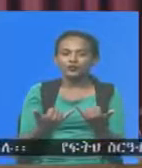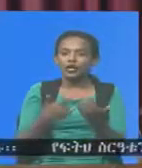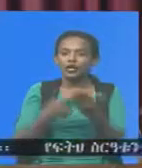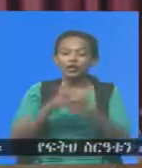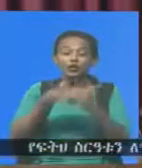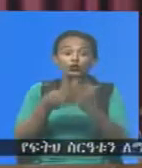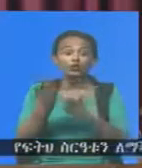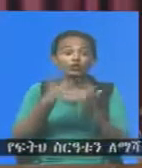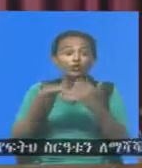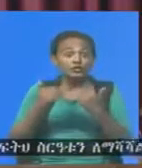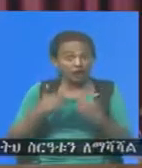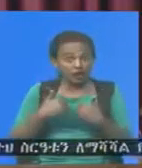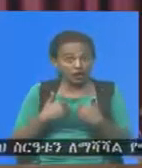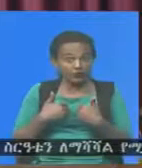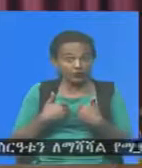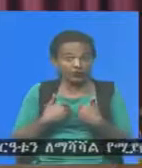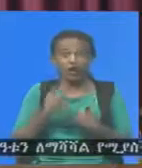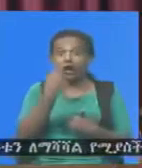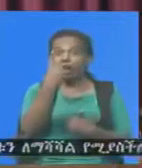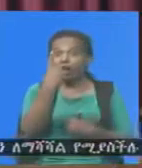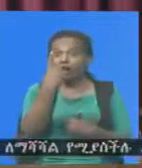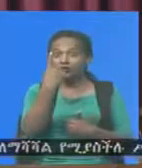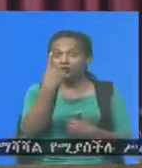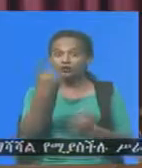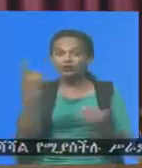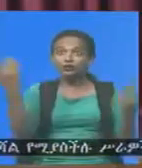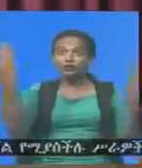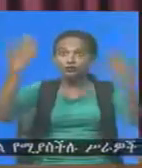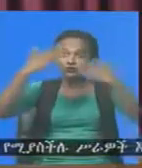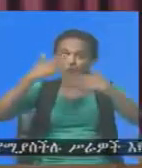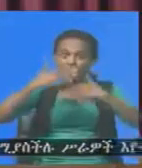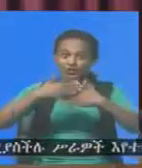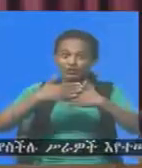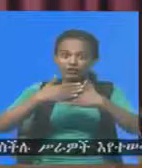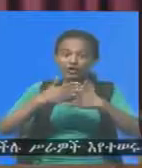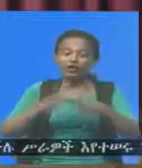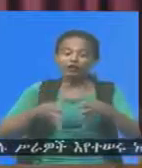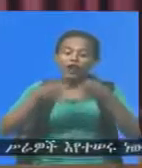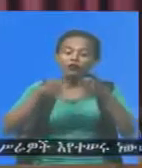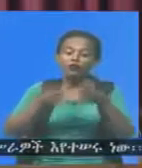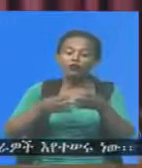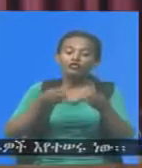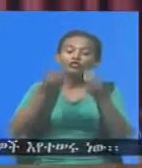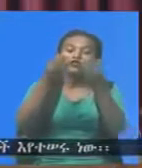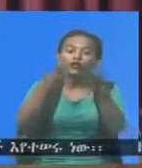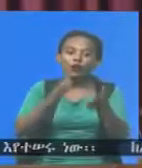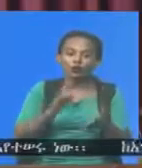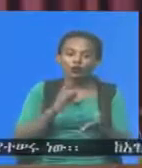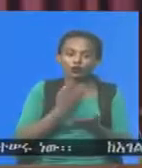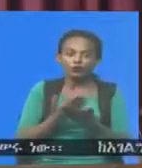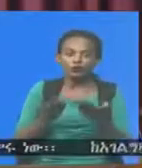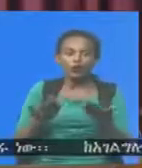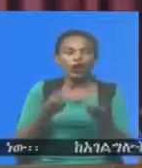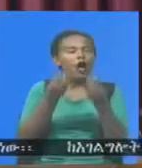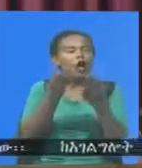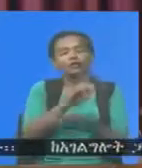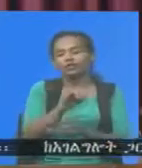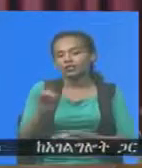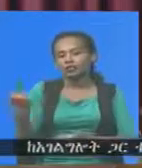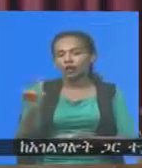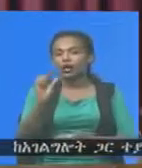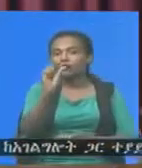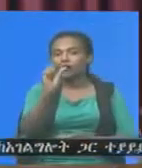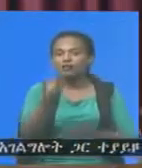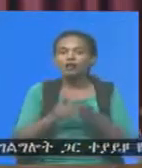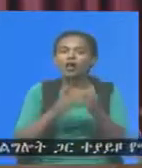ችግር ስላለበት በአንድ ጀንበር ተላልፎ ይሰጣል ወይ? ከሆነ ጉዳዩ አይሰጥም። ቢያንስ